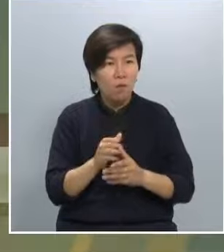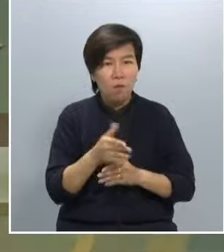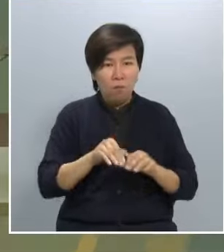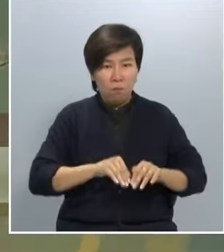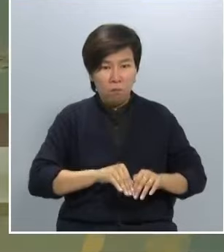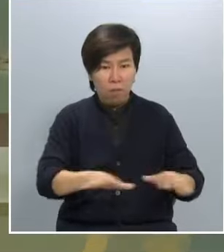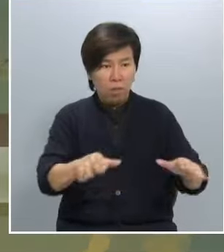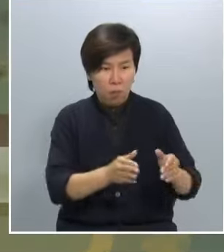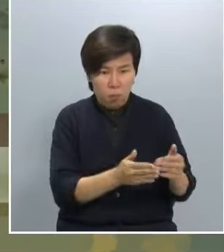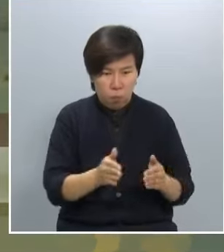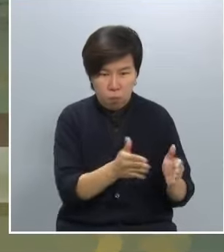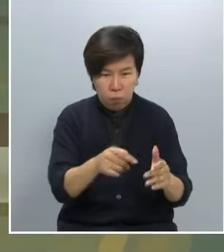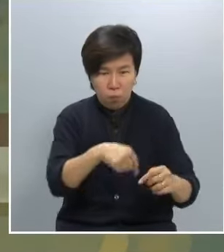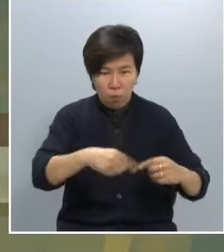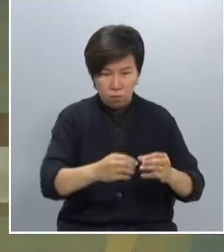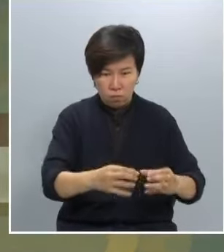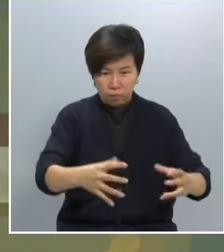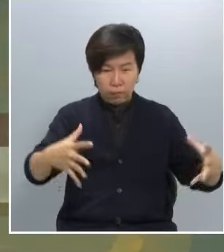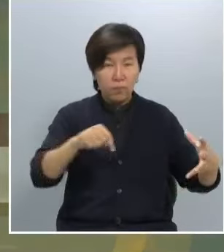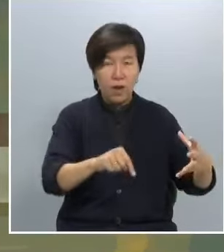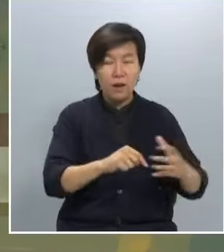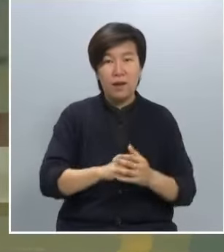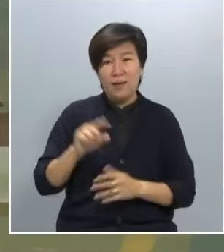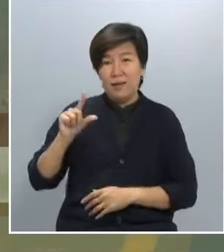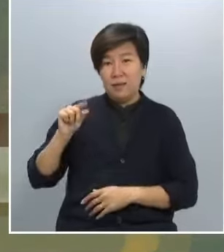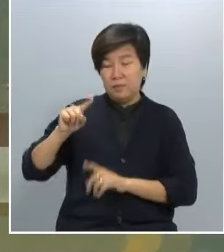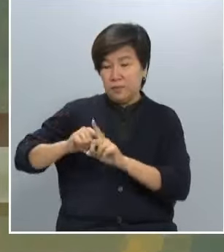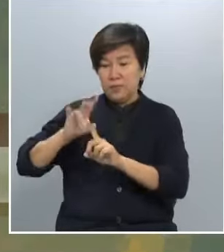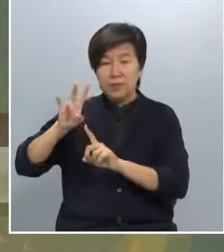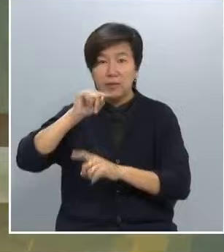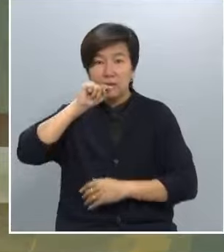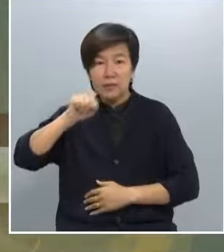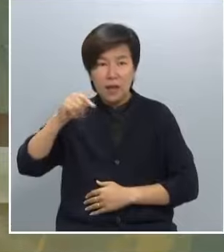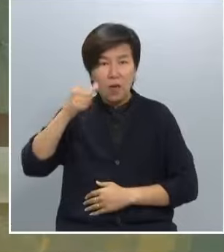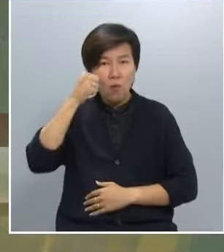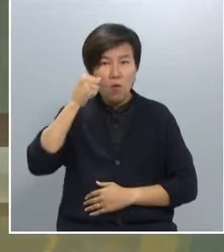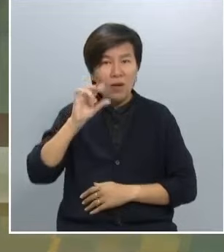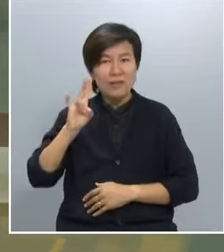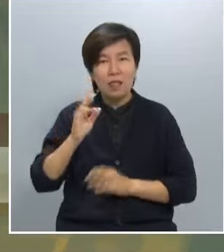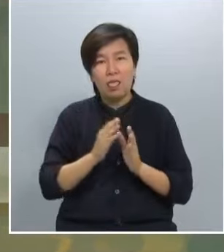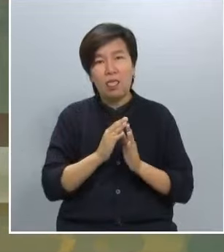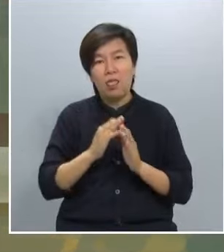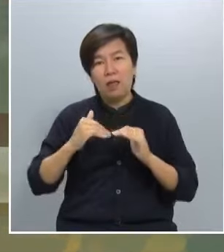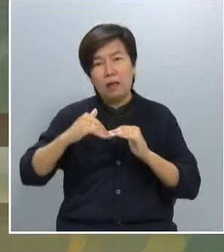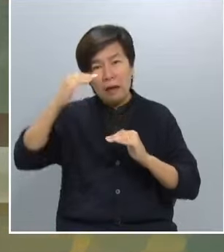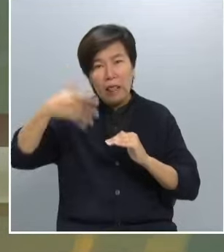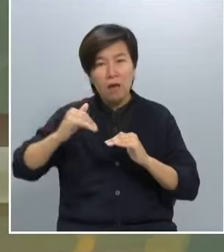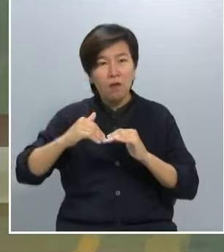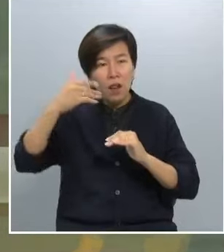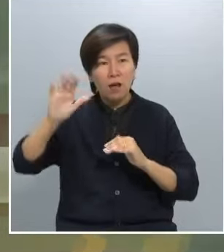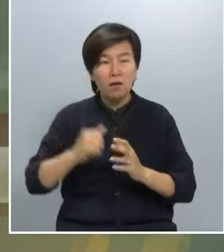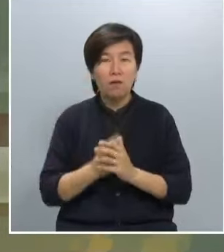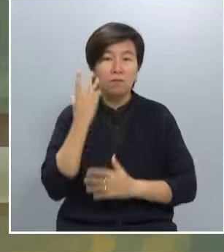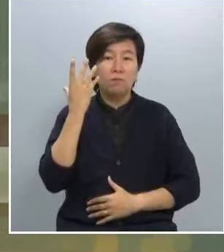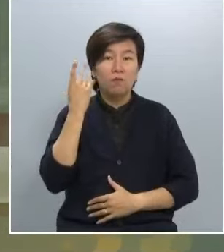โดยที่มีคำสั่งตั้งแต่เมื่อ 20กรกฎาคมนี่มันก็เกิน 7วันแล้วค่ะปรากฏเมื่อวานนี้